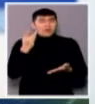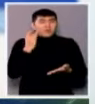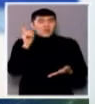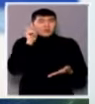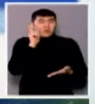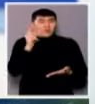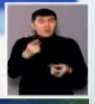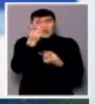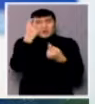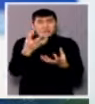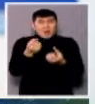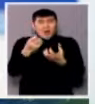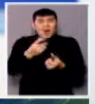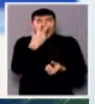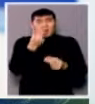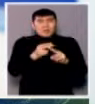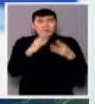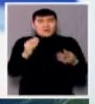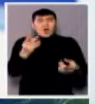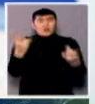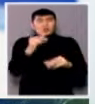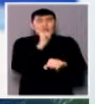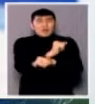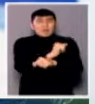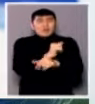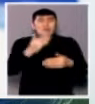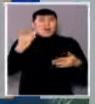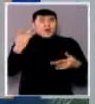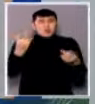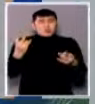деп жатырмыз. Міне осының да біз тосқауыл қойып алдын алу, мына